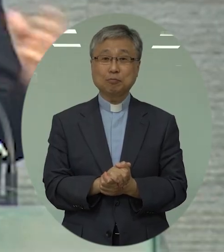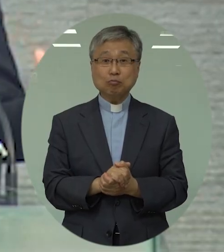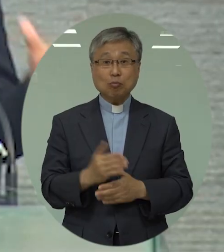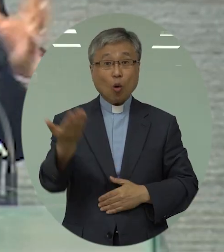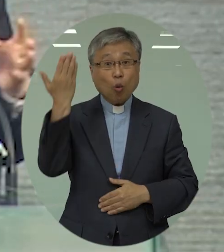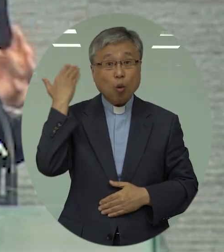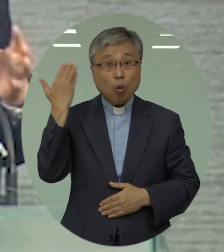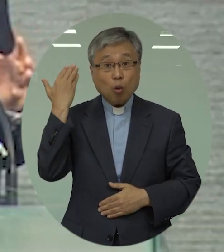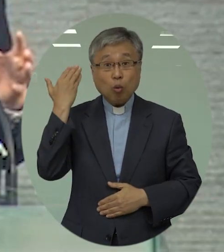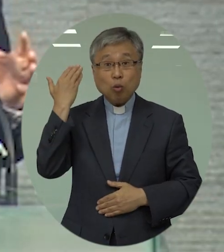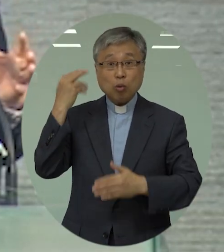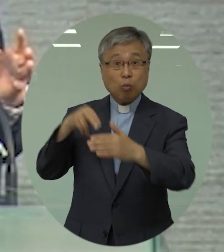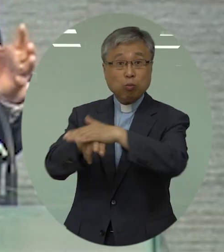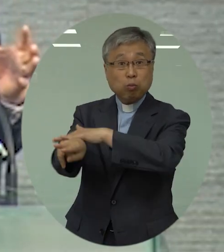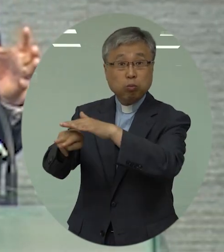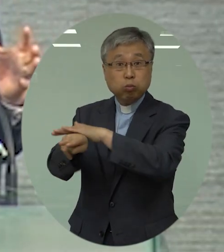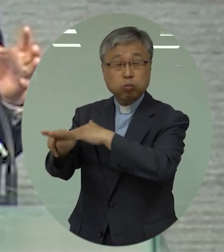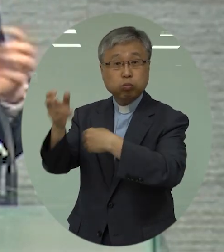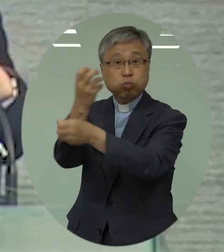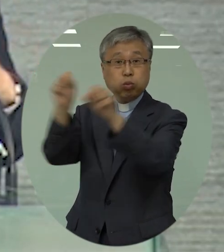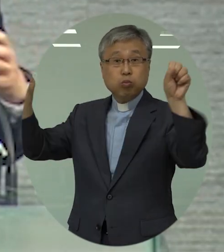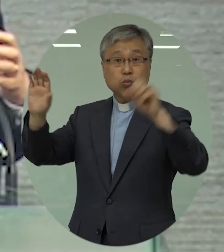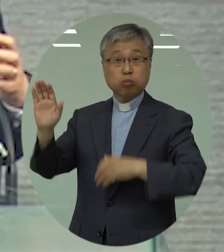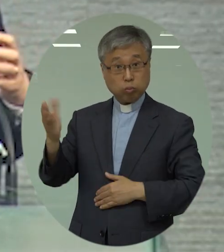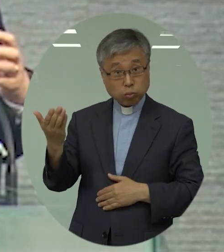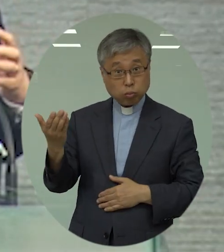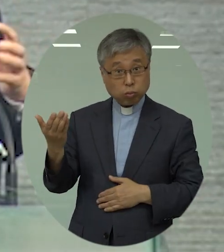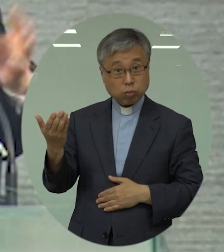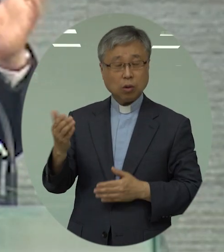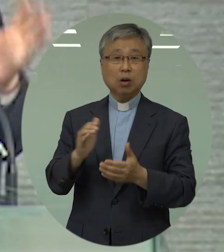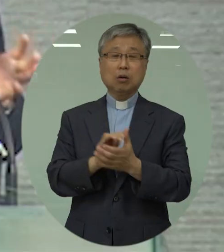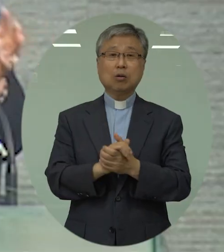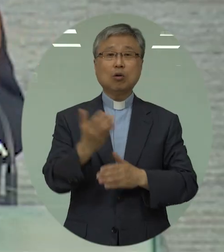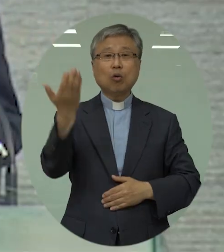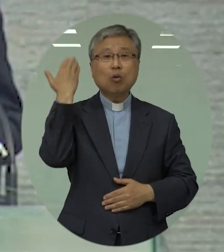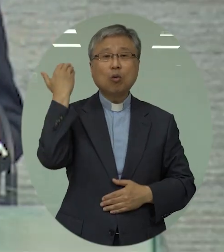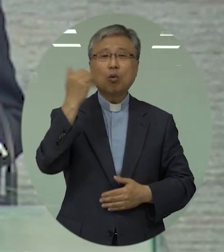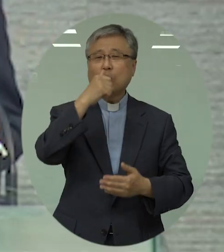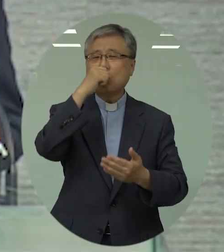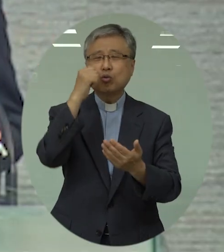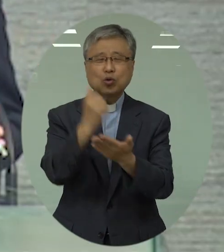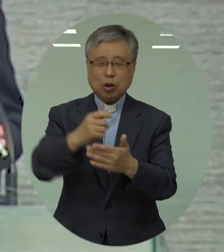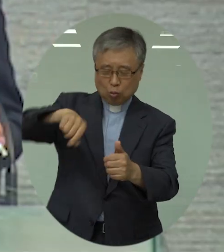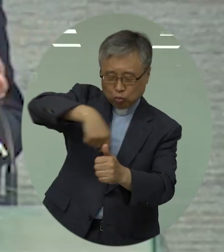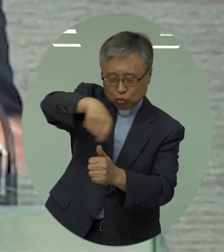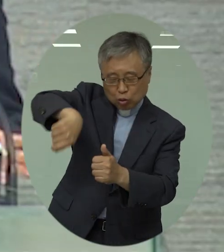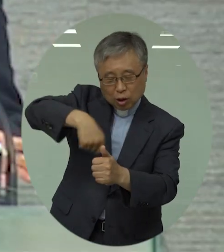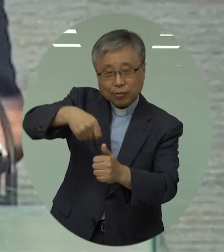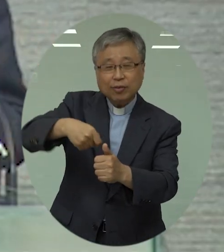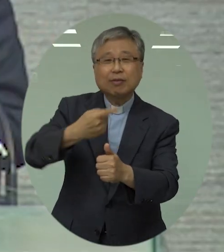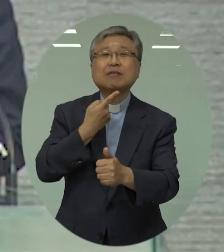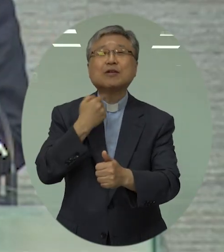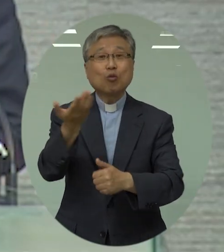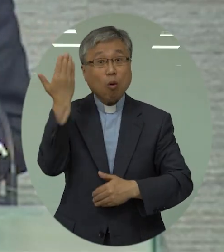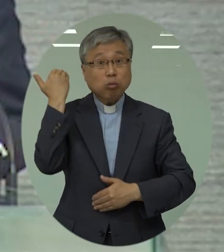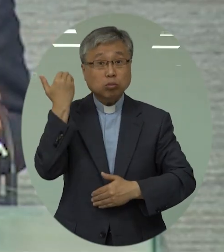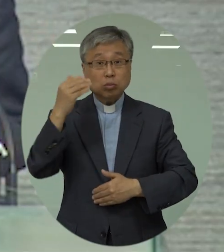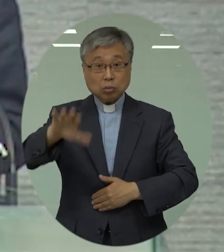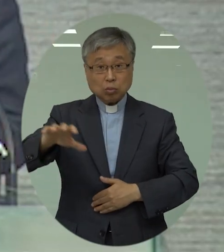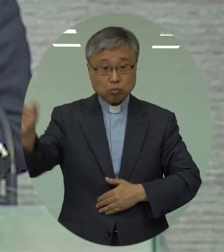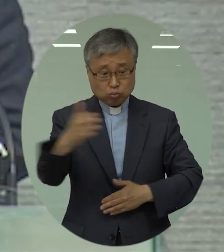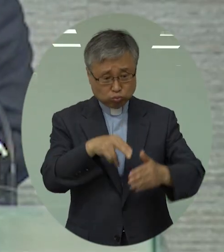그럼 과거에서 벗어난다는 게 중요해요. 우리 과거는 죄에서 묶여버린 과거였단 말이에요. 거기서부터 벗어나야